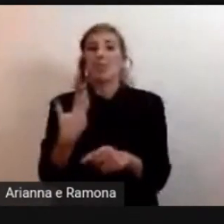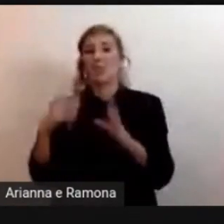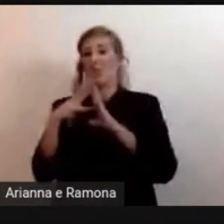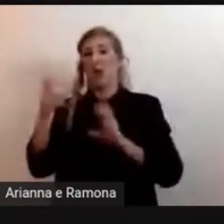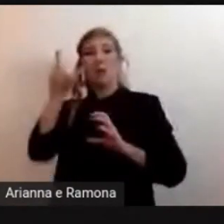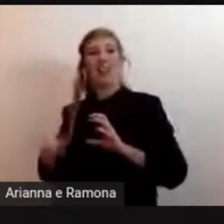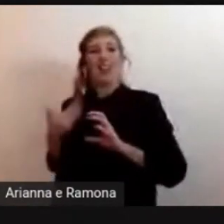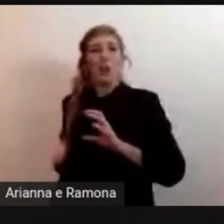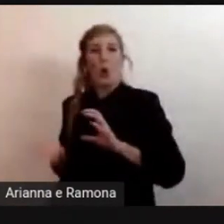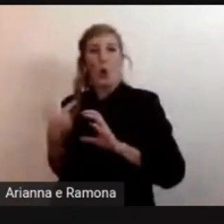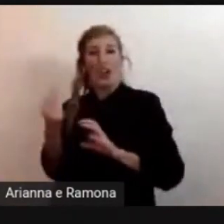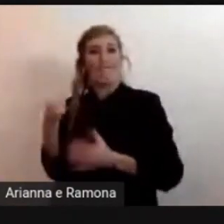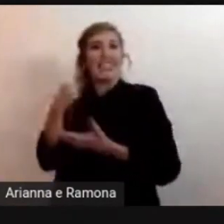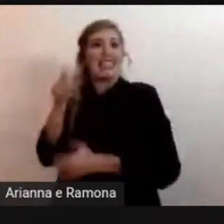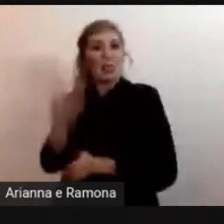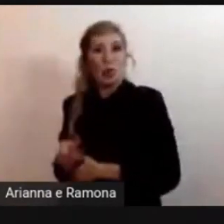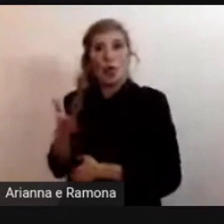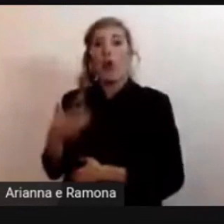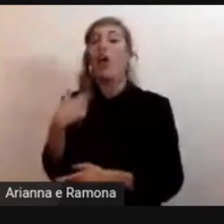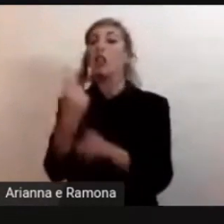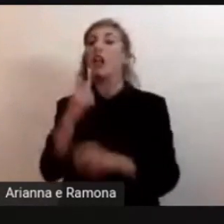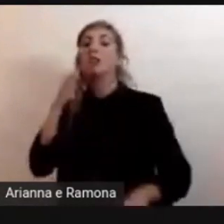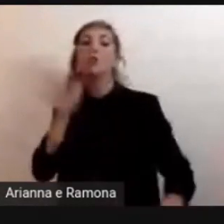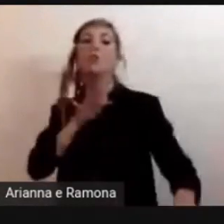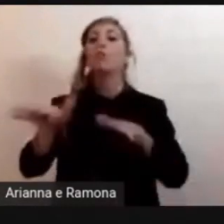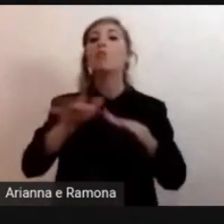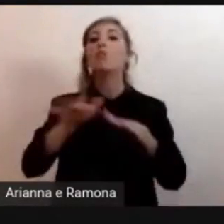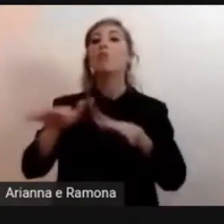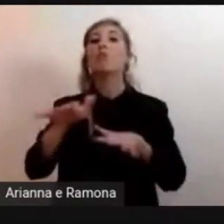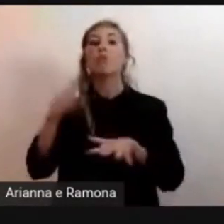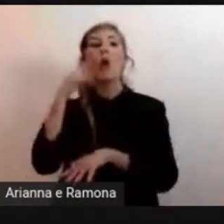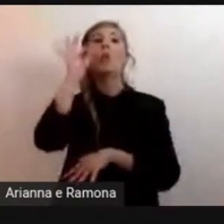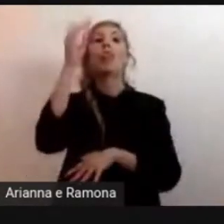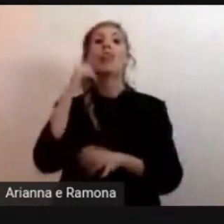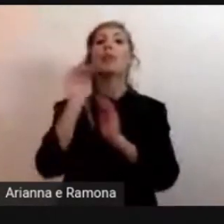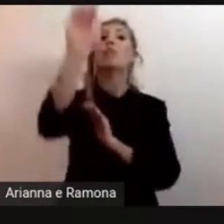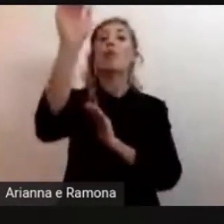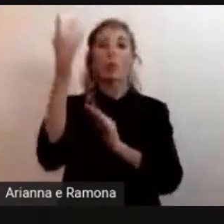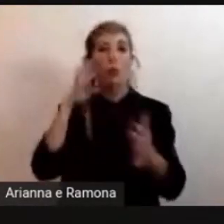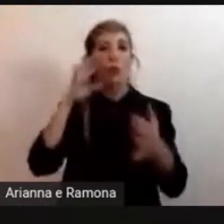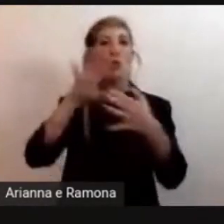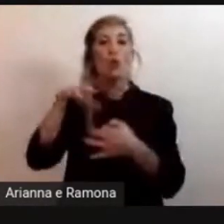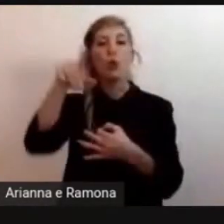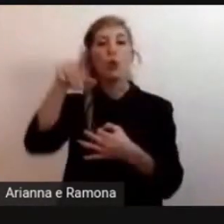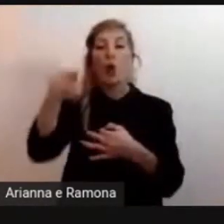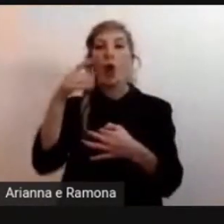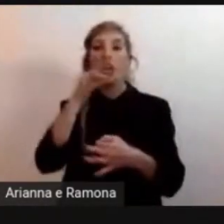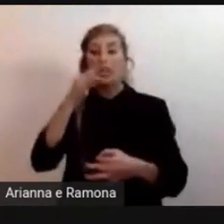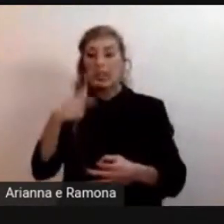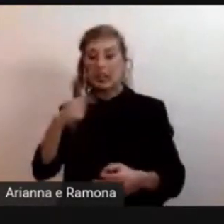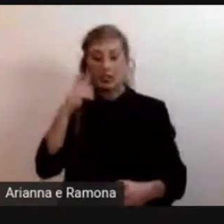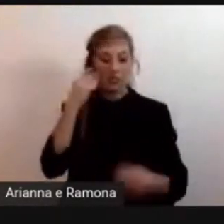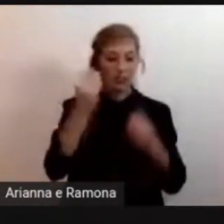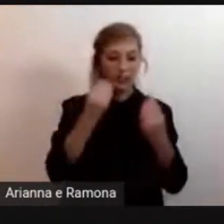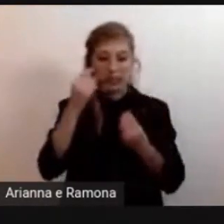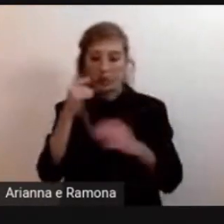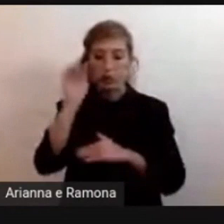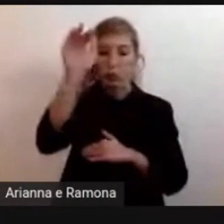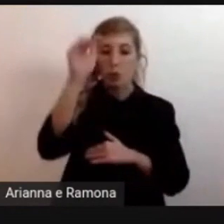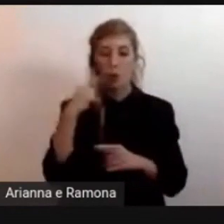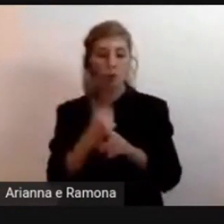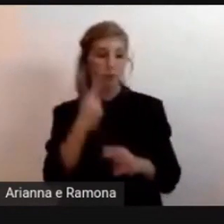l'imprenditore e deve agire verso il futuro calcolando gli gametree e il